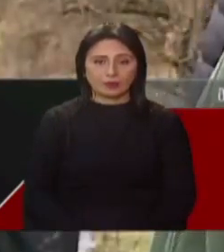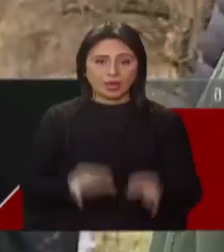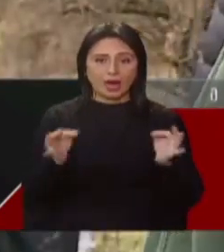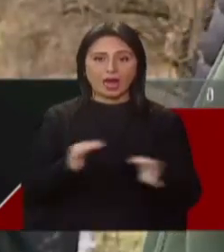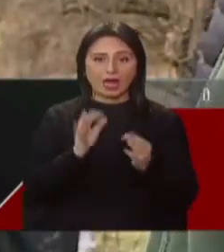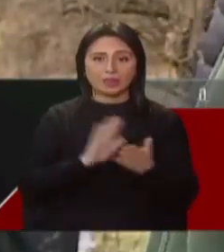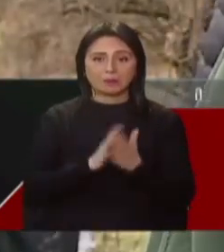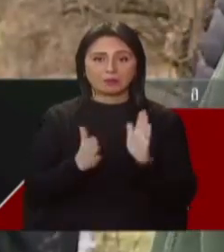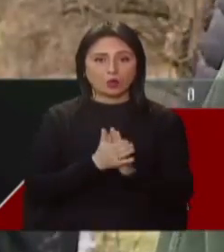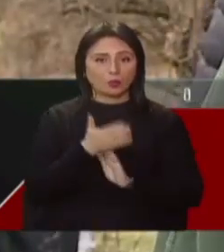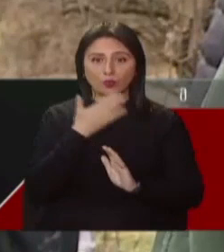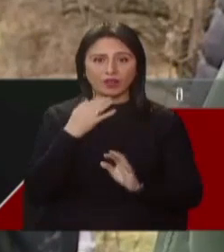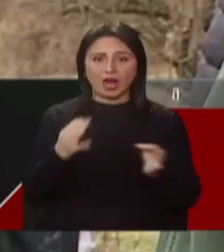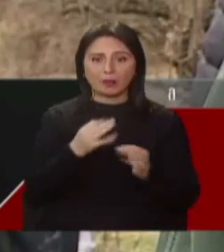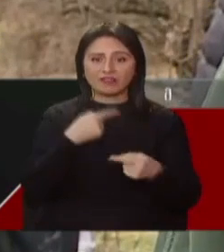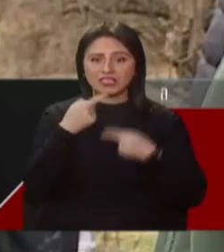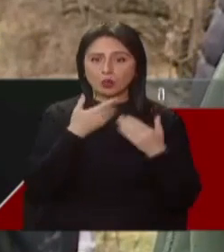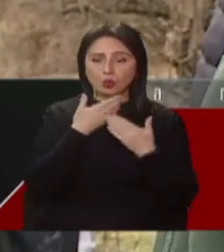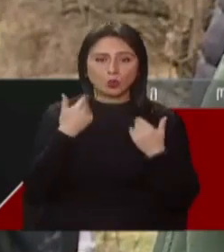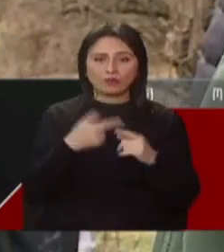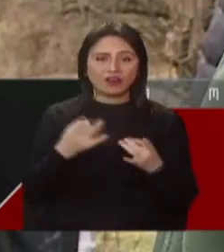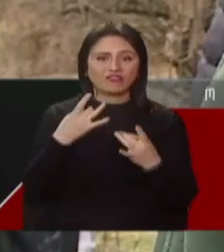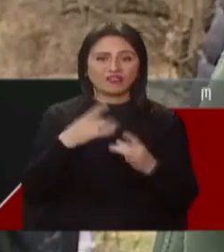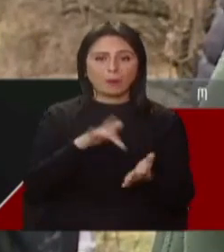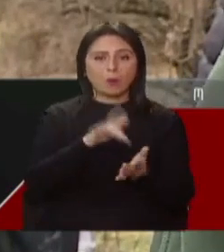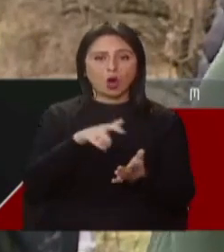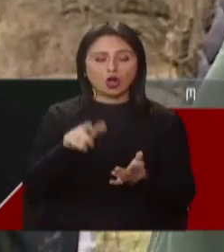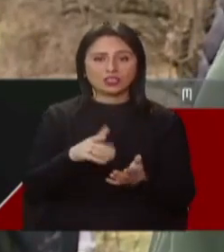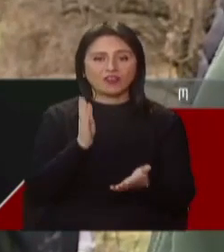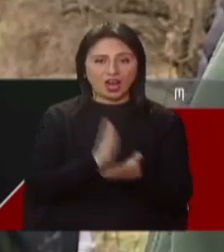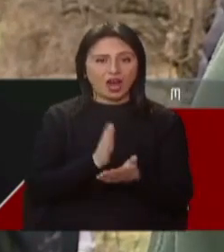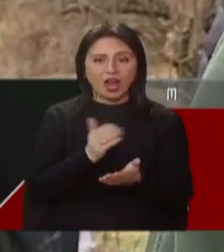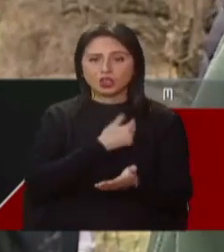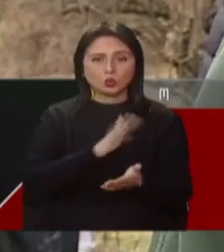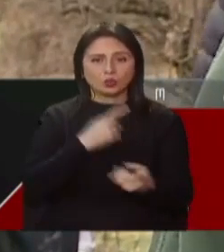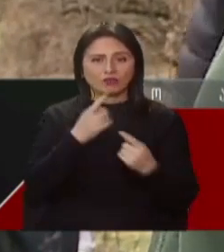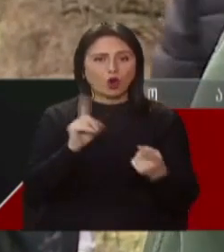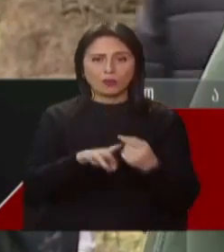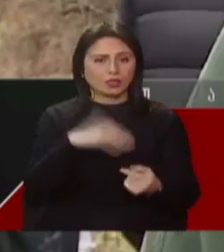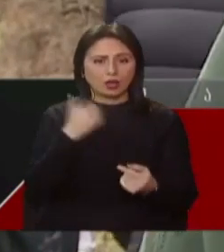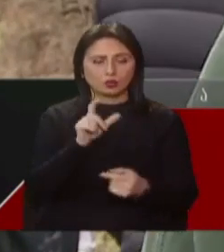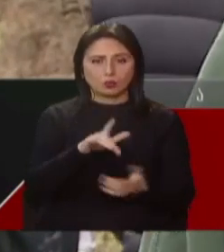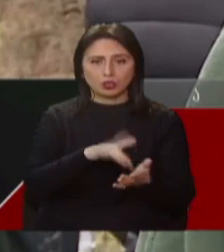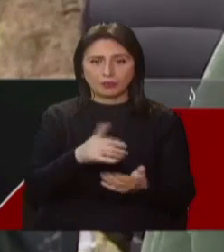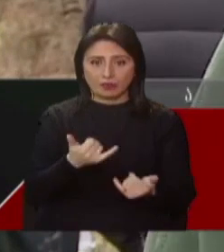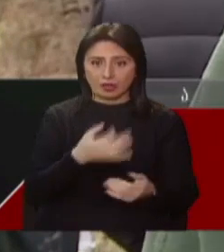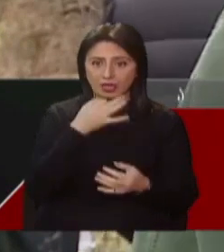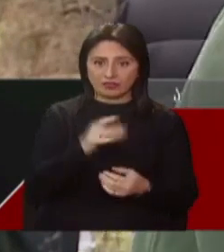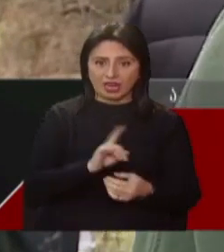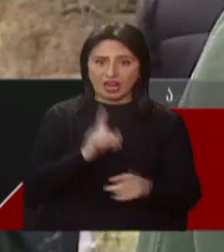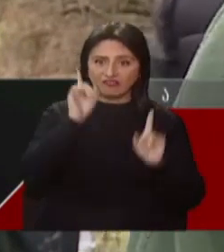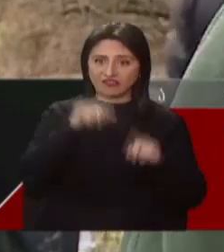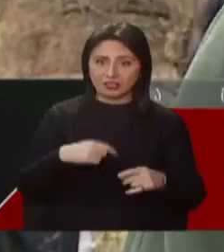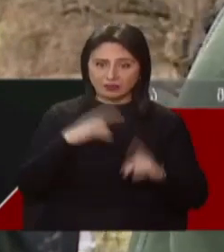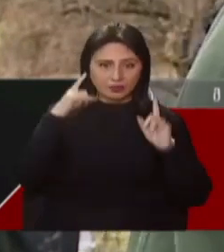Არანაირი პირობები არ აქვთ, არაფერზე საუბარი არ უნდა, გვეუბნებიან, რომ მოსახლეობასთან აქვს საუბარი და კომუნიკაცია, და ეხლა რო გითხრათ, რომ რაღაც